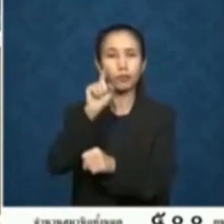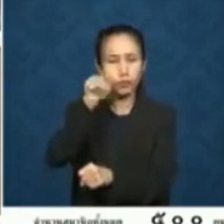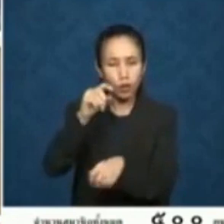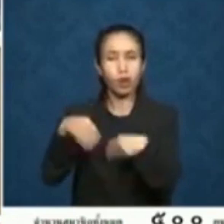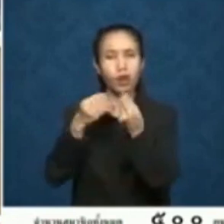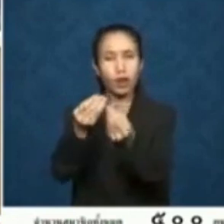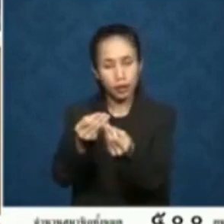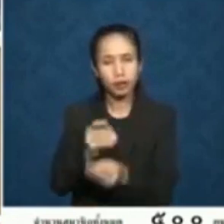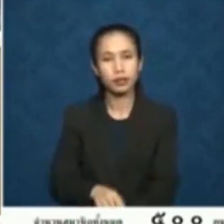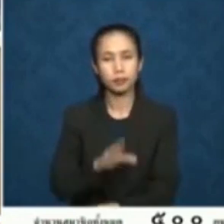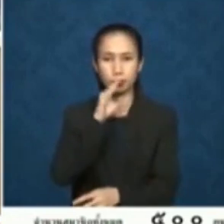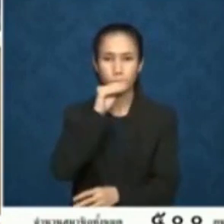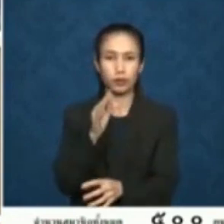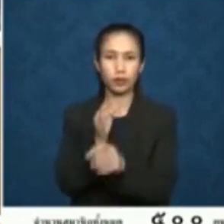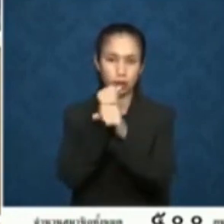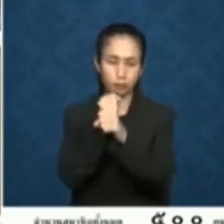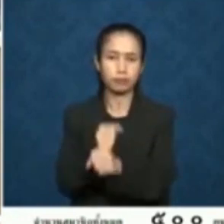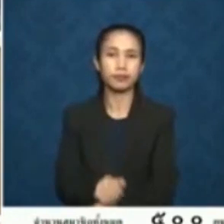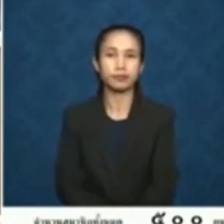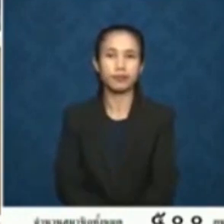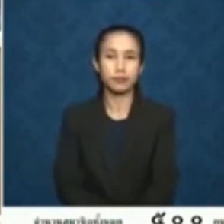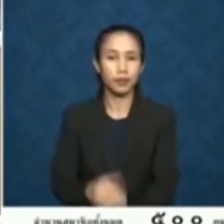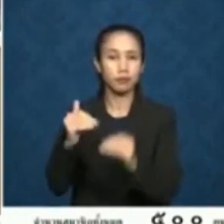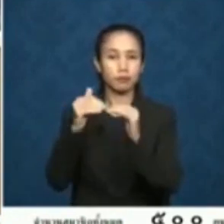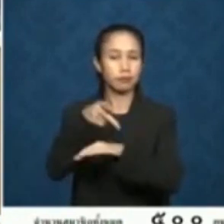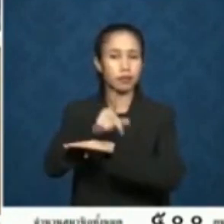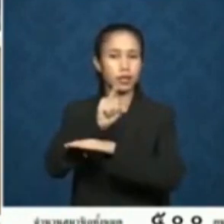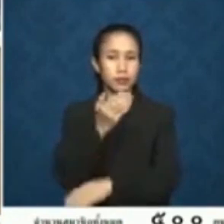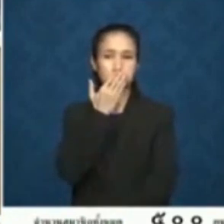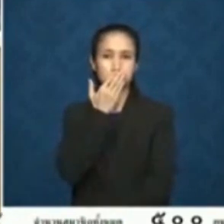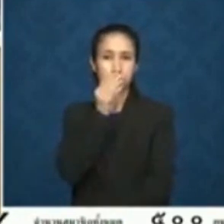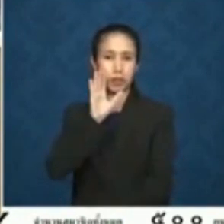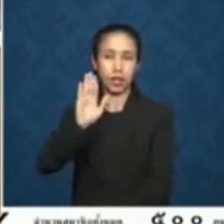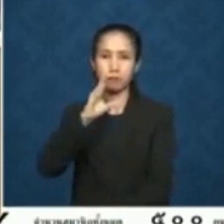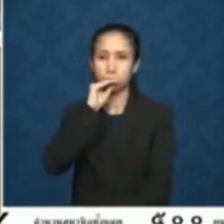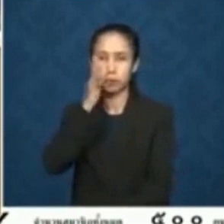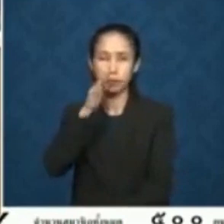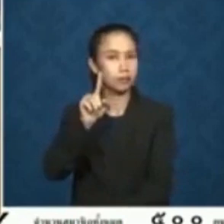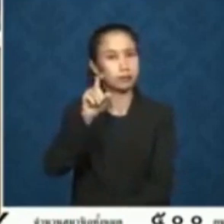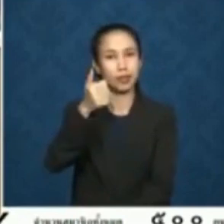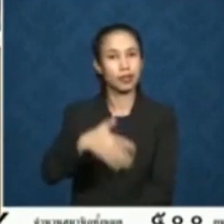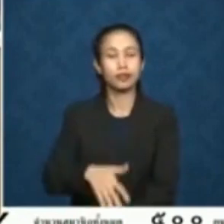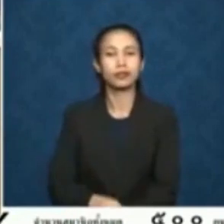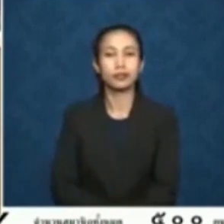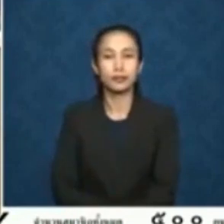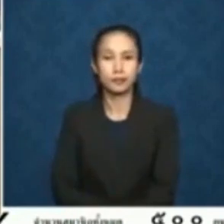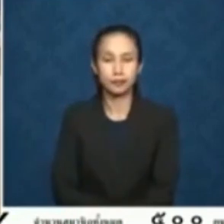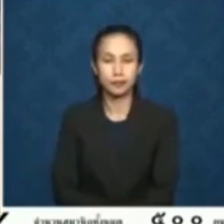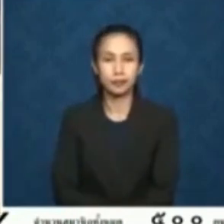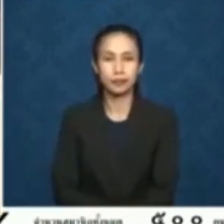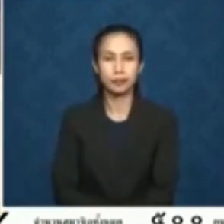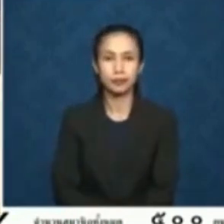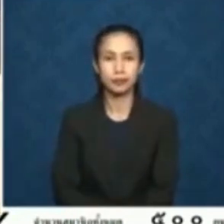ขึ้นขอใช้สิทธิ์ท่านประธานก็ต้องให้เขาใช้สิทธิ์ตามข้อบังคับครับท่านประธานไม่มีสิทธิ์ปิดปากสมาชิก